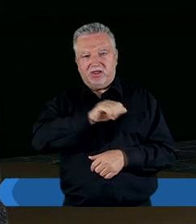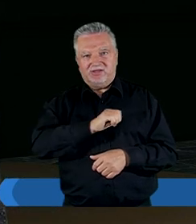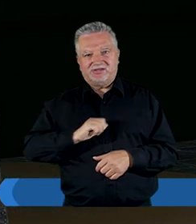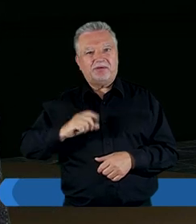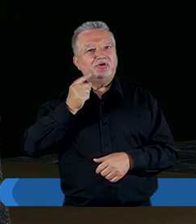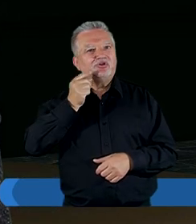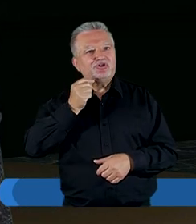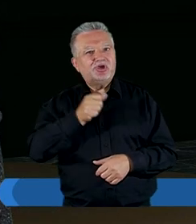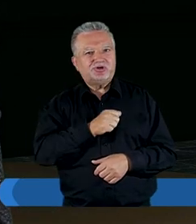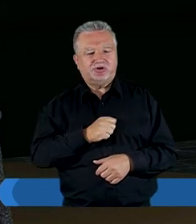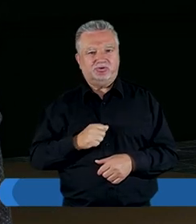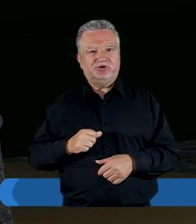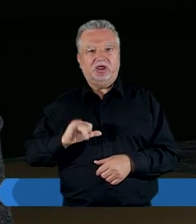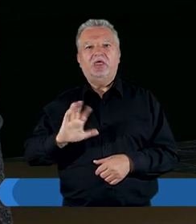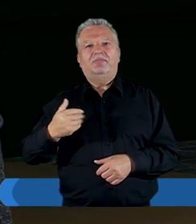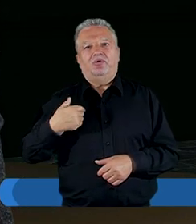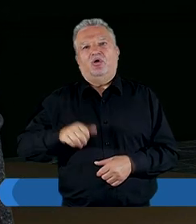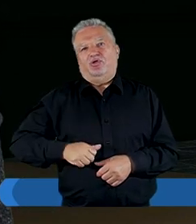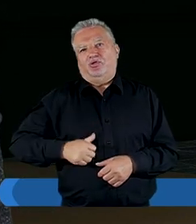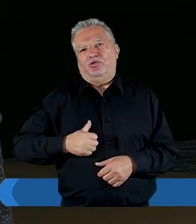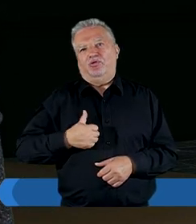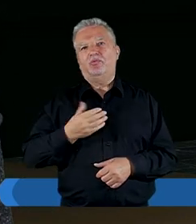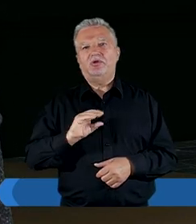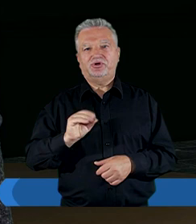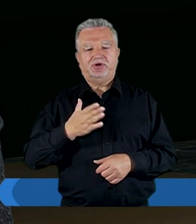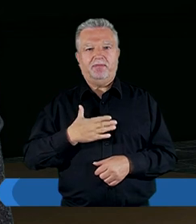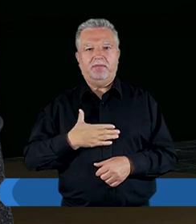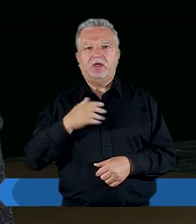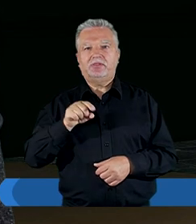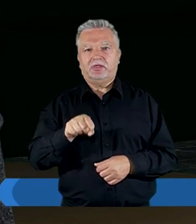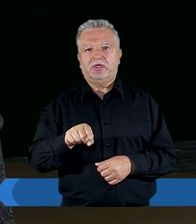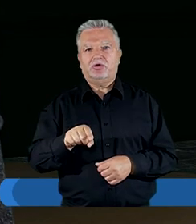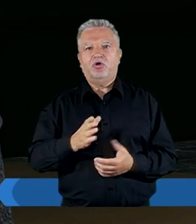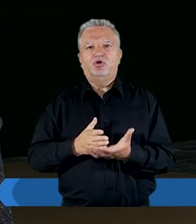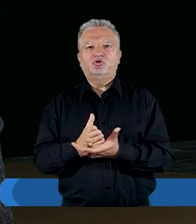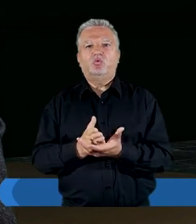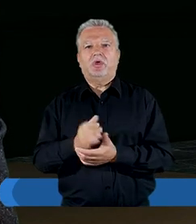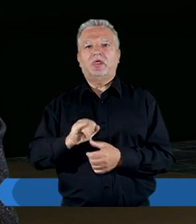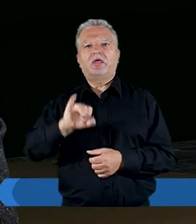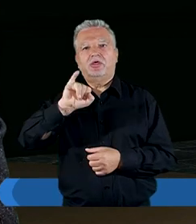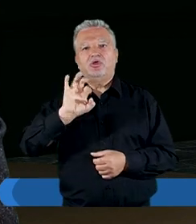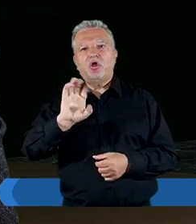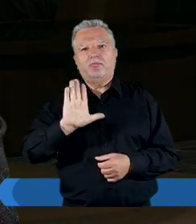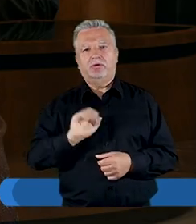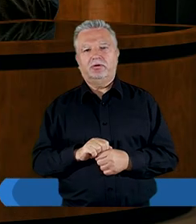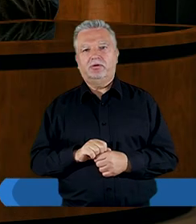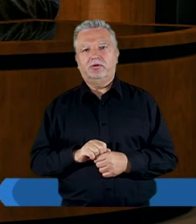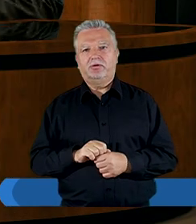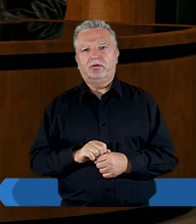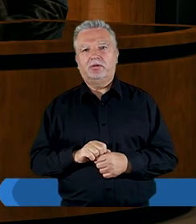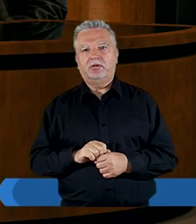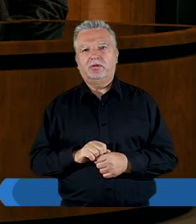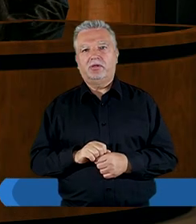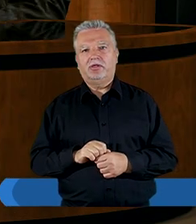się cieszył i dumny był z tego, że ma takiego sługę jak Hiob. Czy ja bym